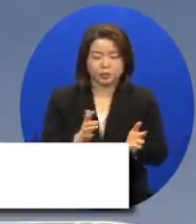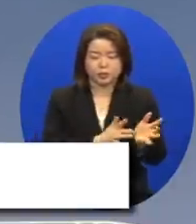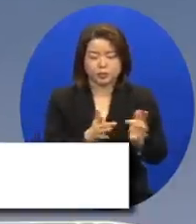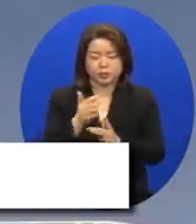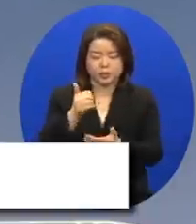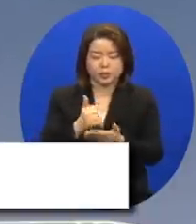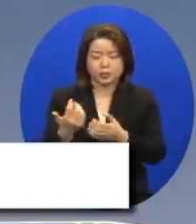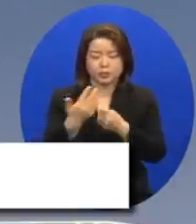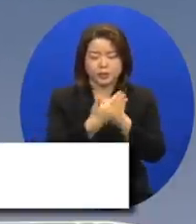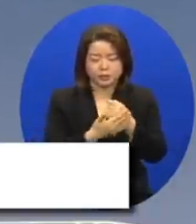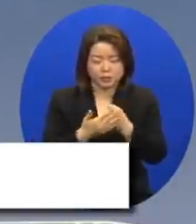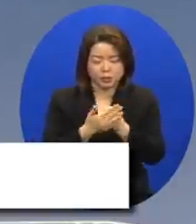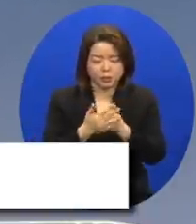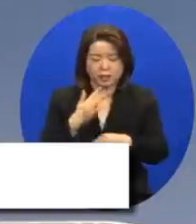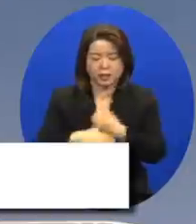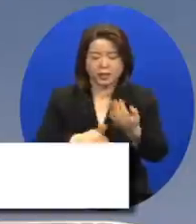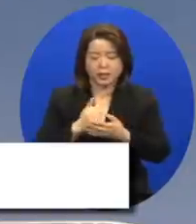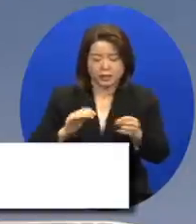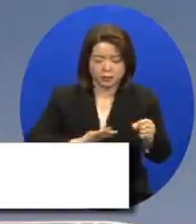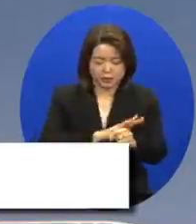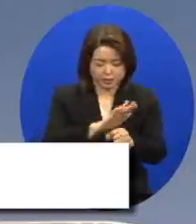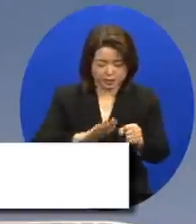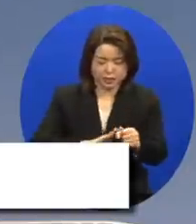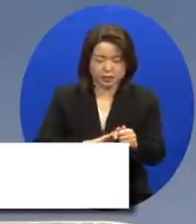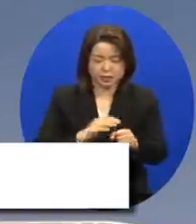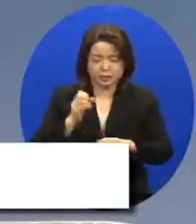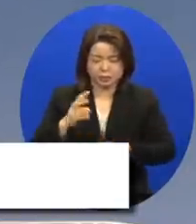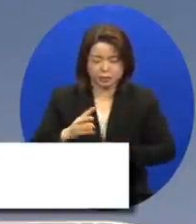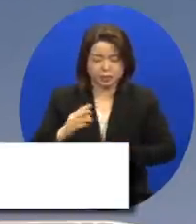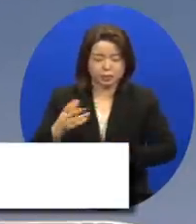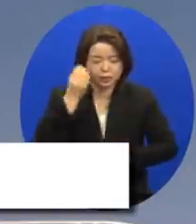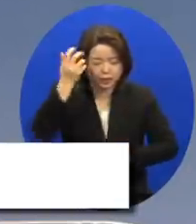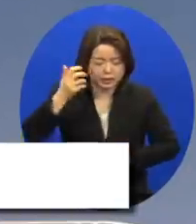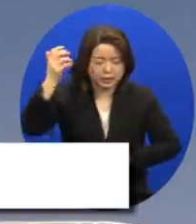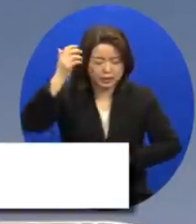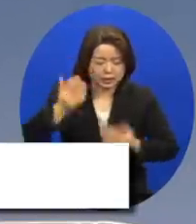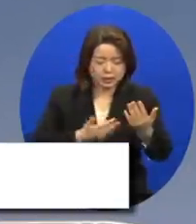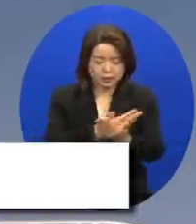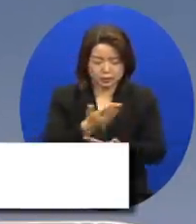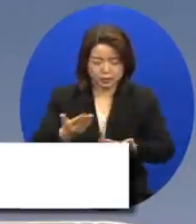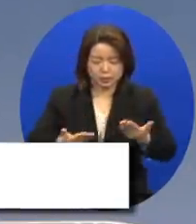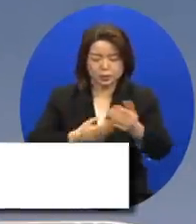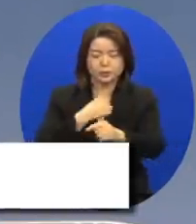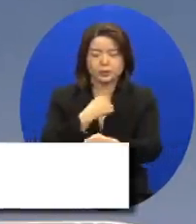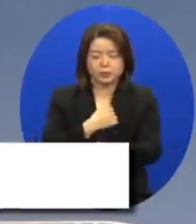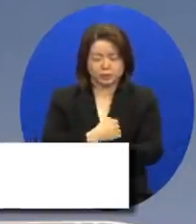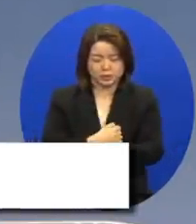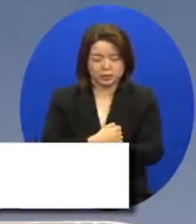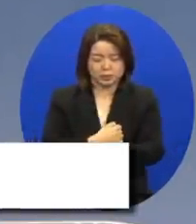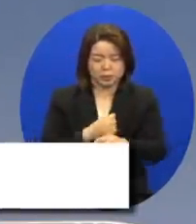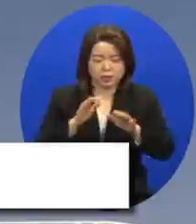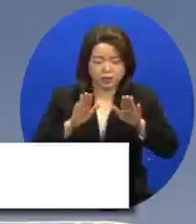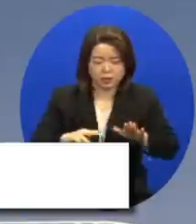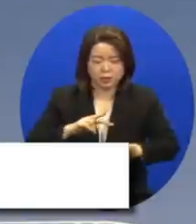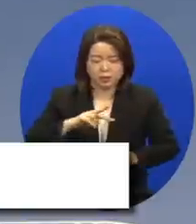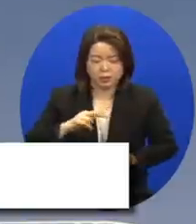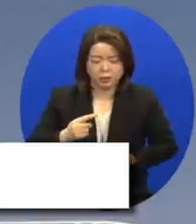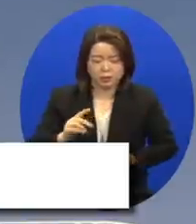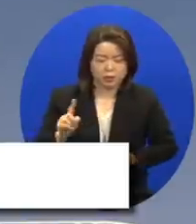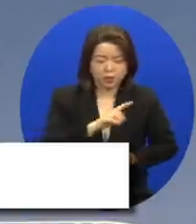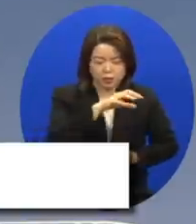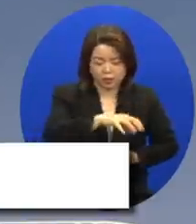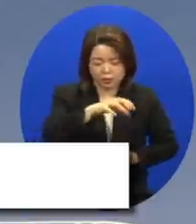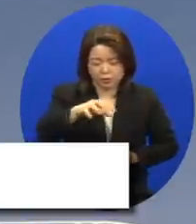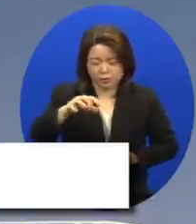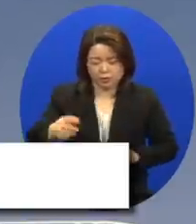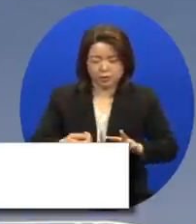하나님의 사랑 하심과 성령의 교통 하심이 오늘도 어디서든지